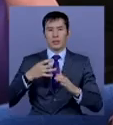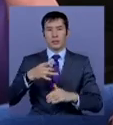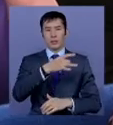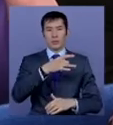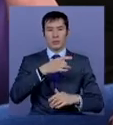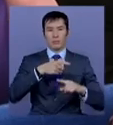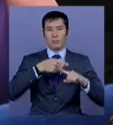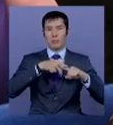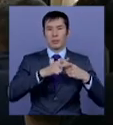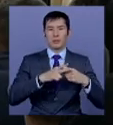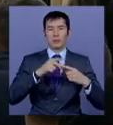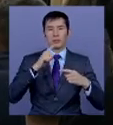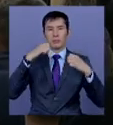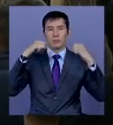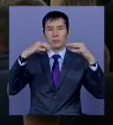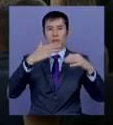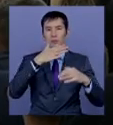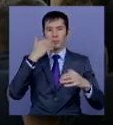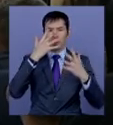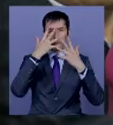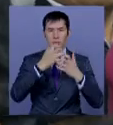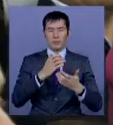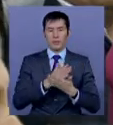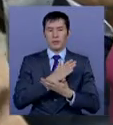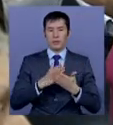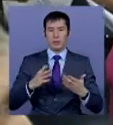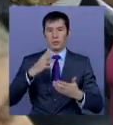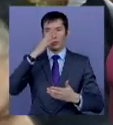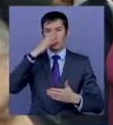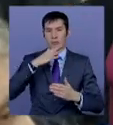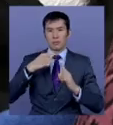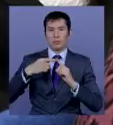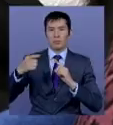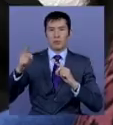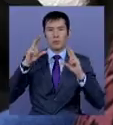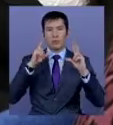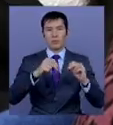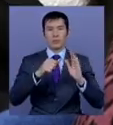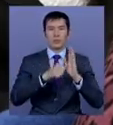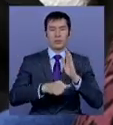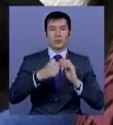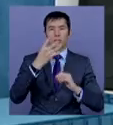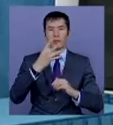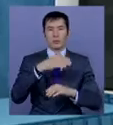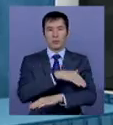болса көше шамдары орнатылмаған. Ал аудан басшысы биыл 4 айдың ішінде 61 көшеге жарық шамдары орнатылғандығын